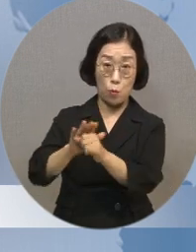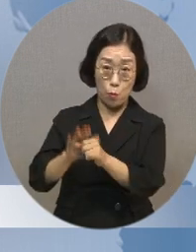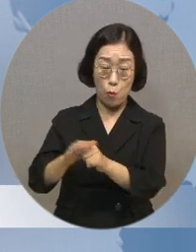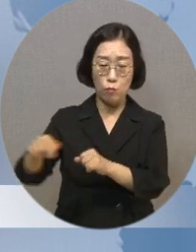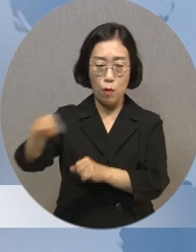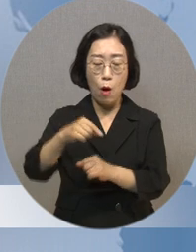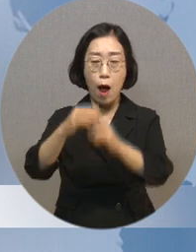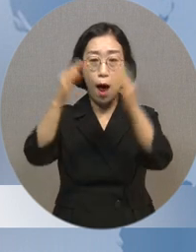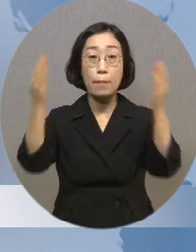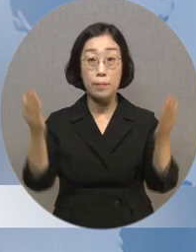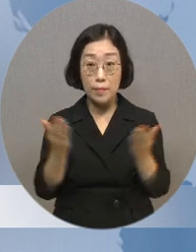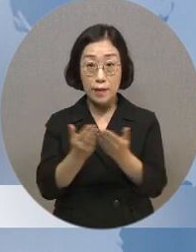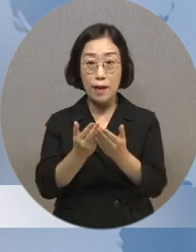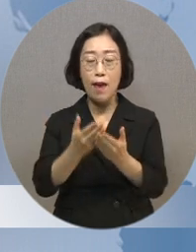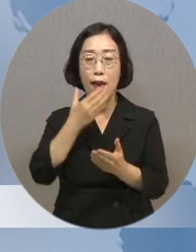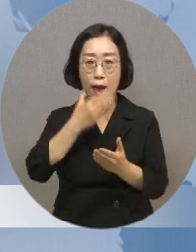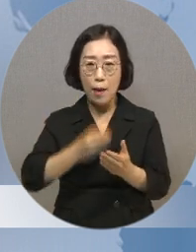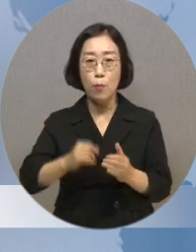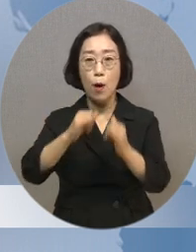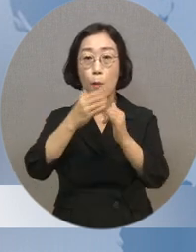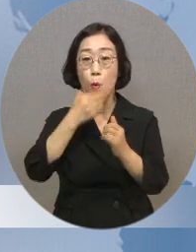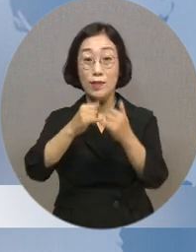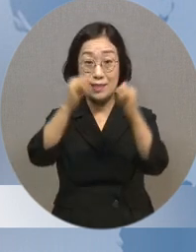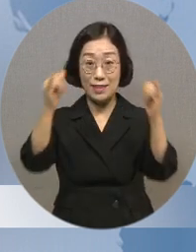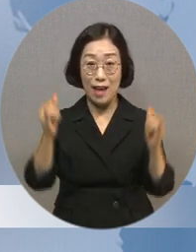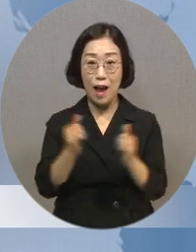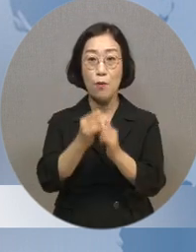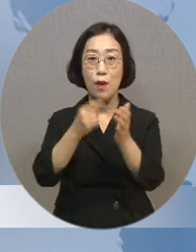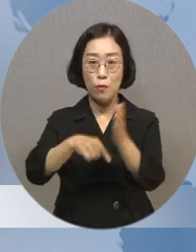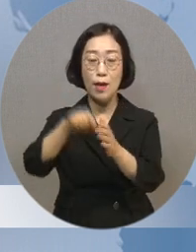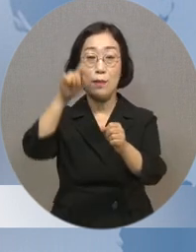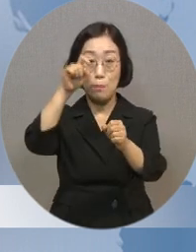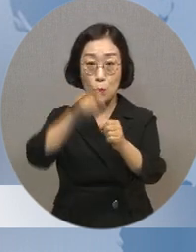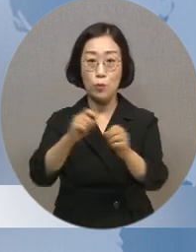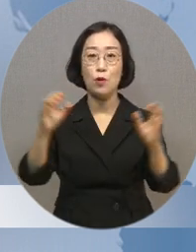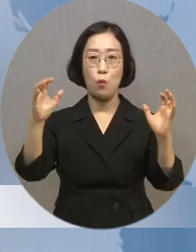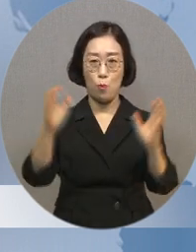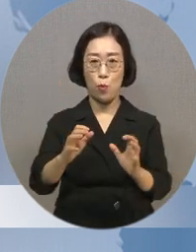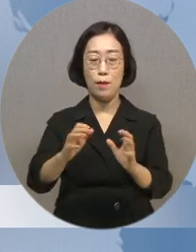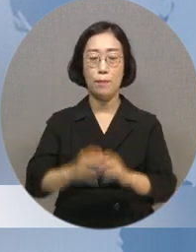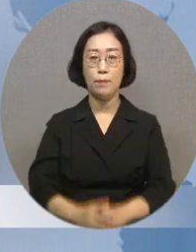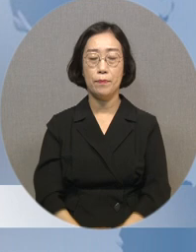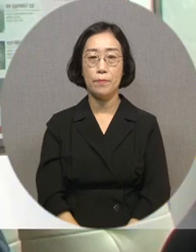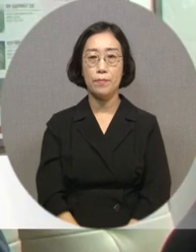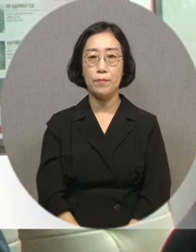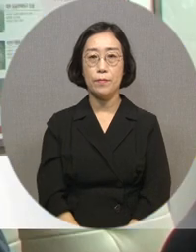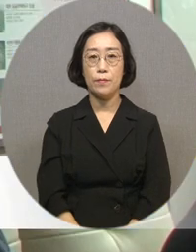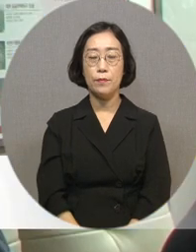모두가 행복한 복지사회를 만들기 위한 간담회였는데요. 황병양 기자입니다.